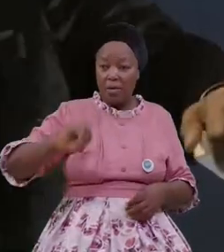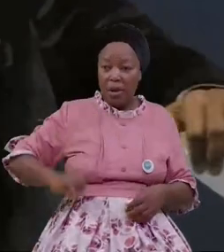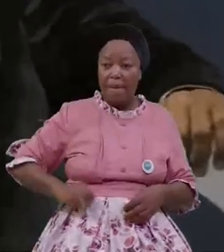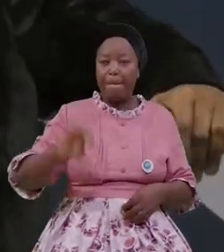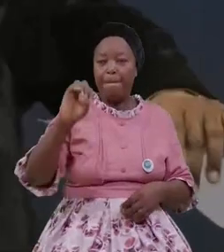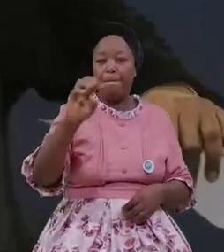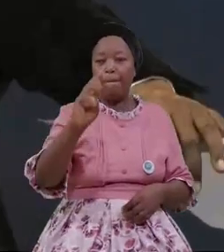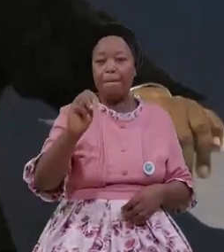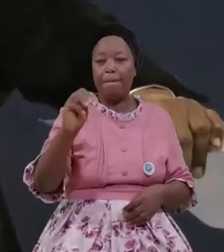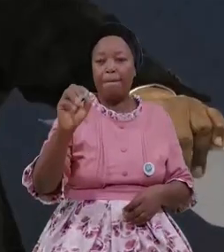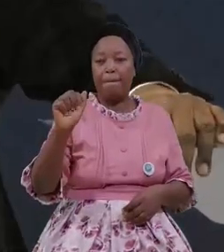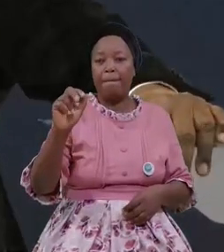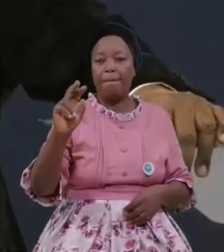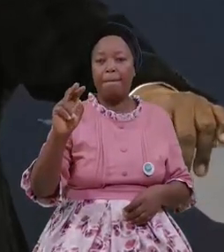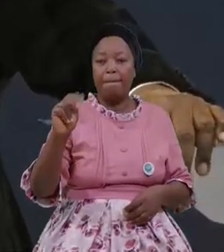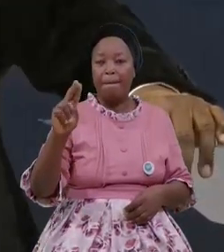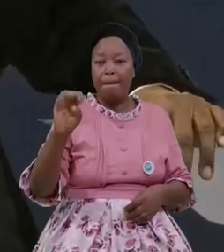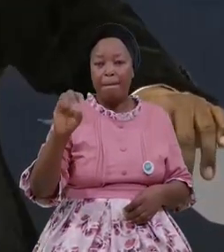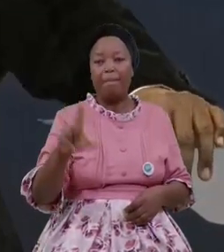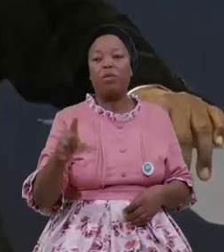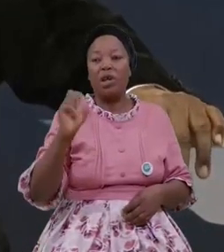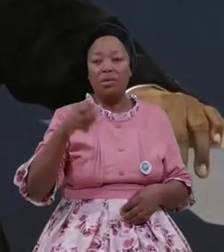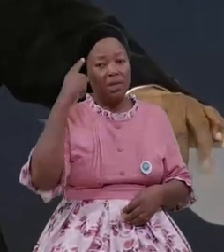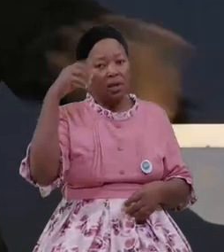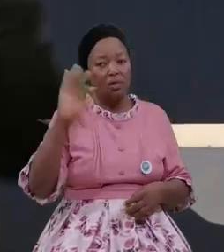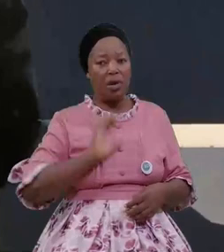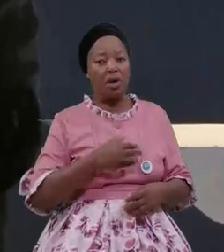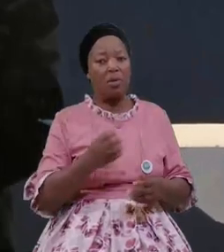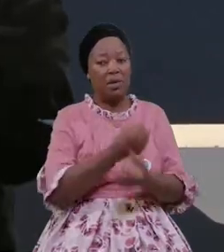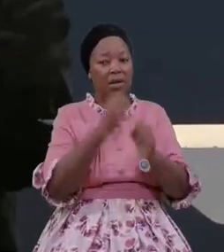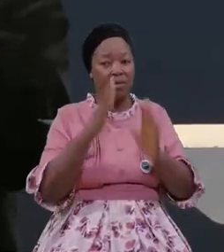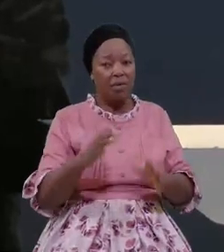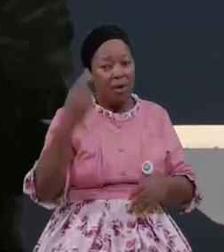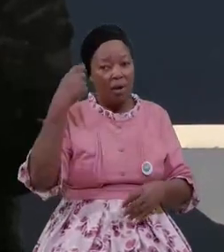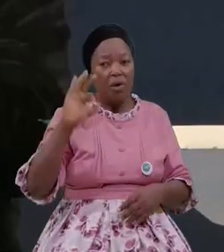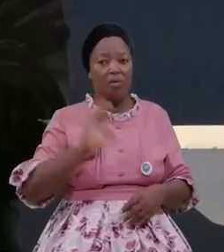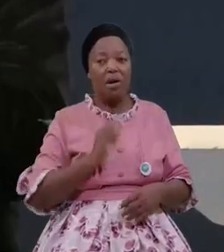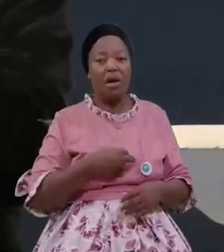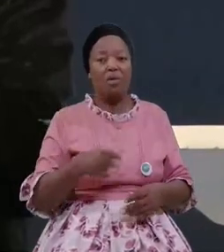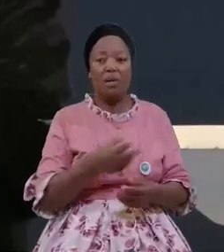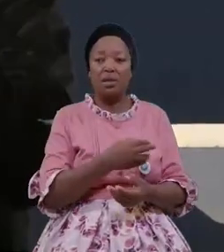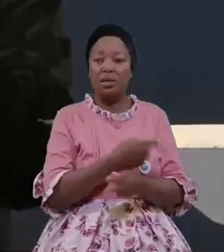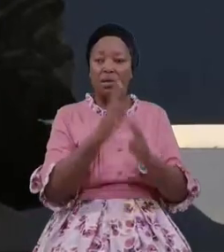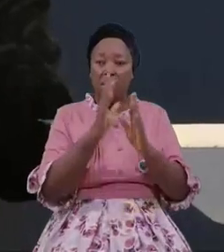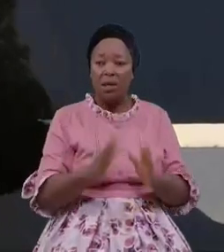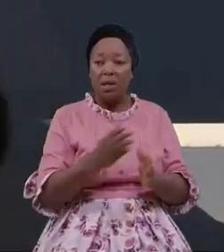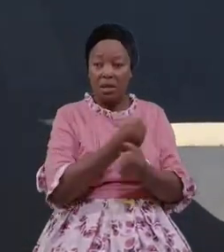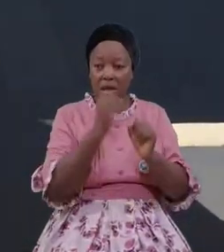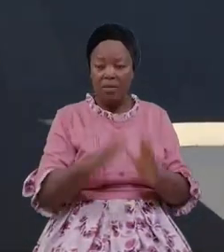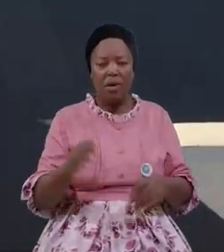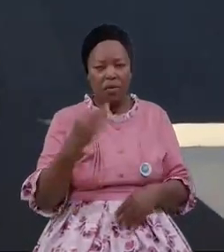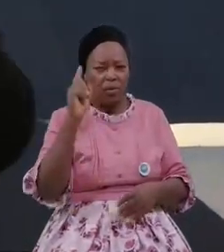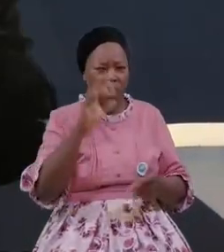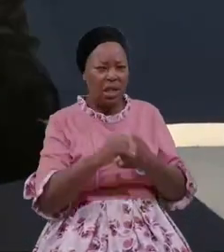avec nous pour imaginer que notre Sauveur notre Rédempteur prve imaginer que